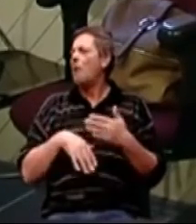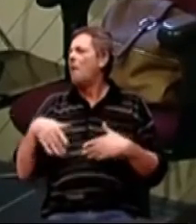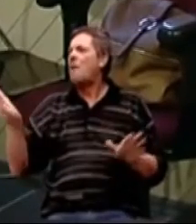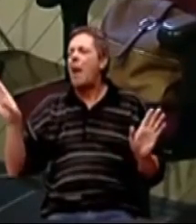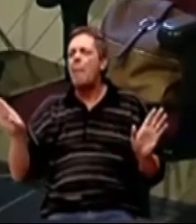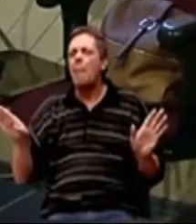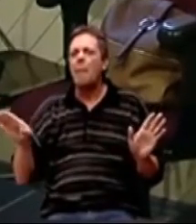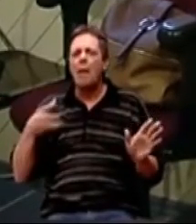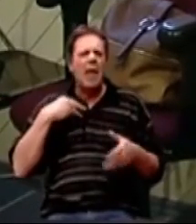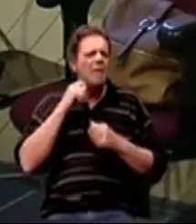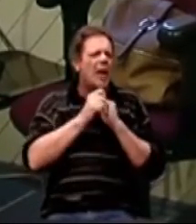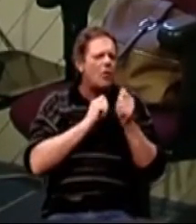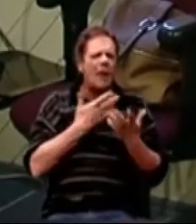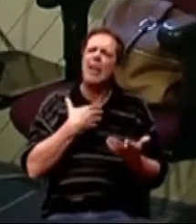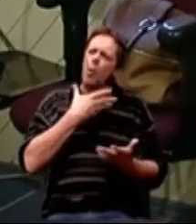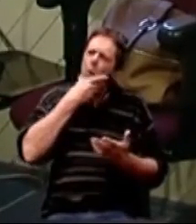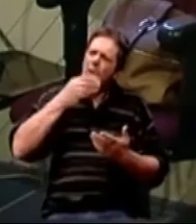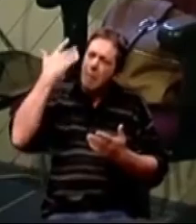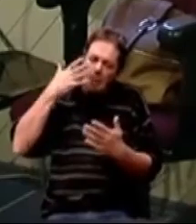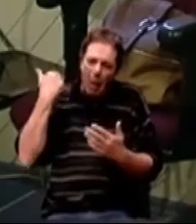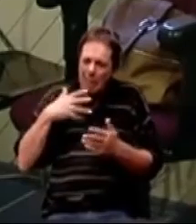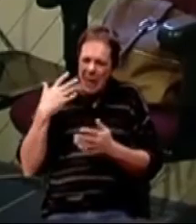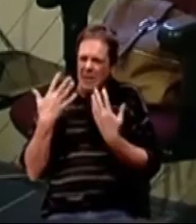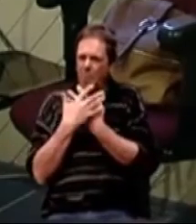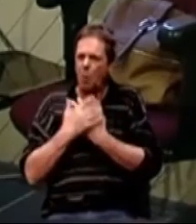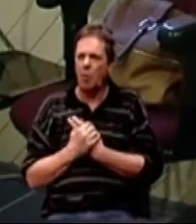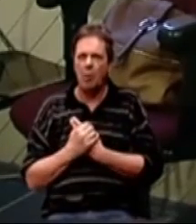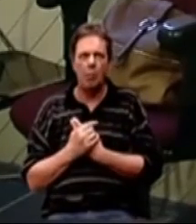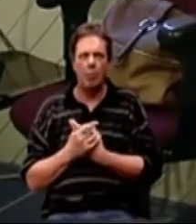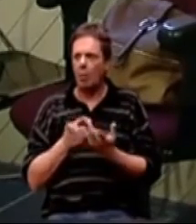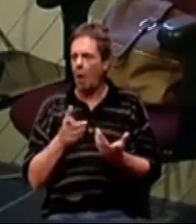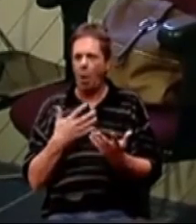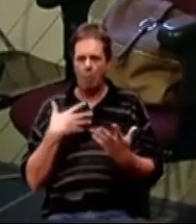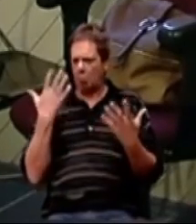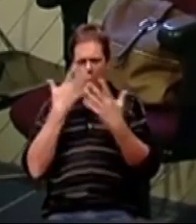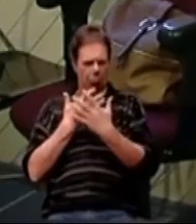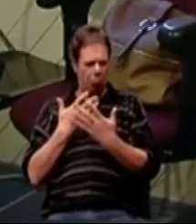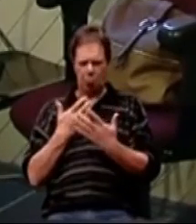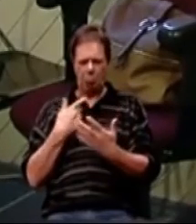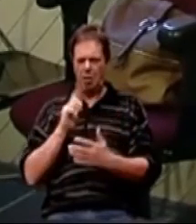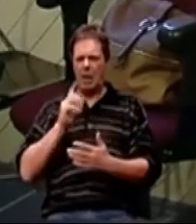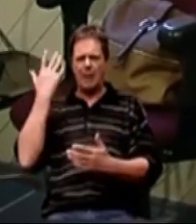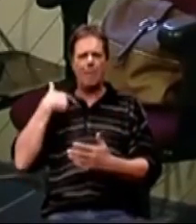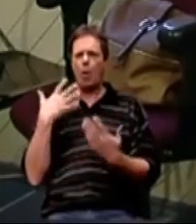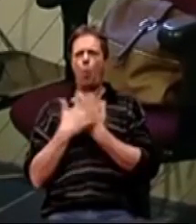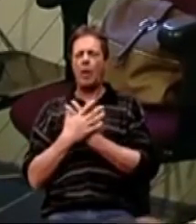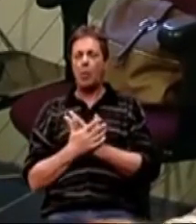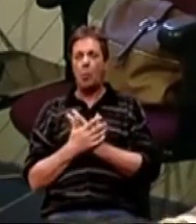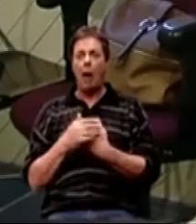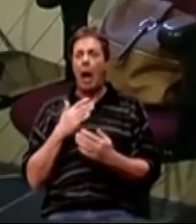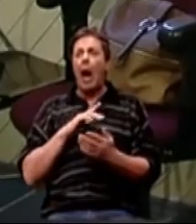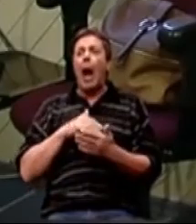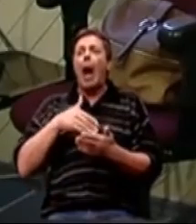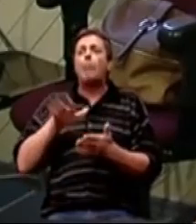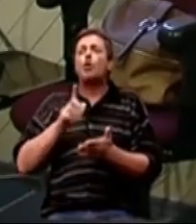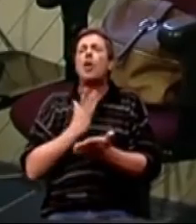sad pričate s njim kako je lijepo bilo u kinu. Ona je da mu pogledali u kinu, pa nisam ja bio u kinu. Pa nije prošlo možda 2 minute od toga